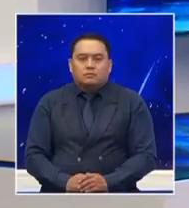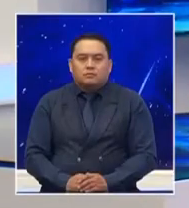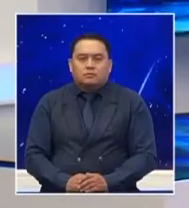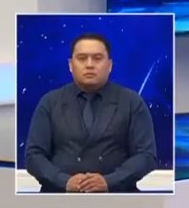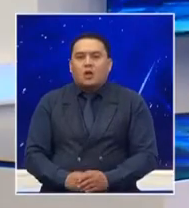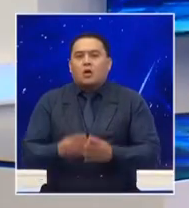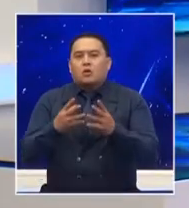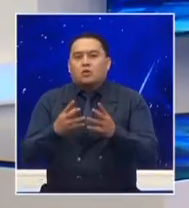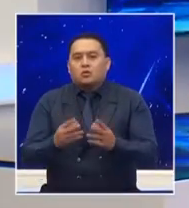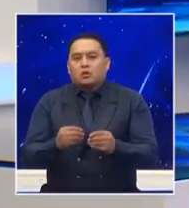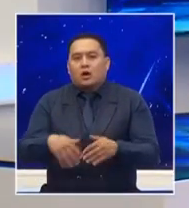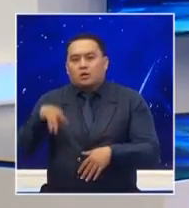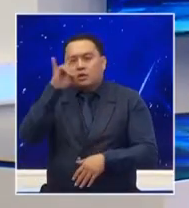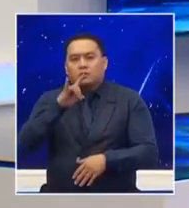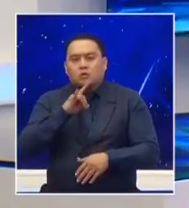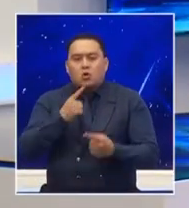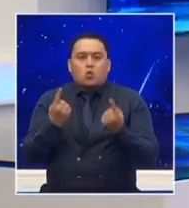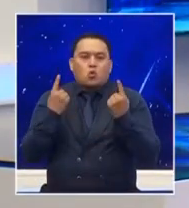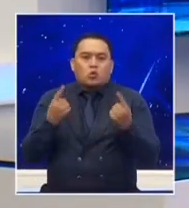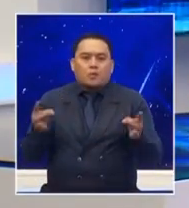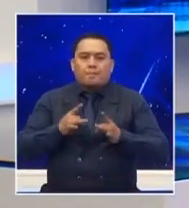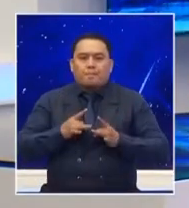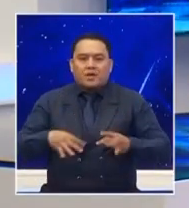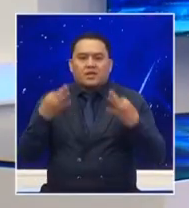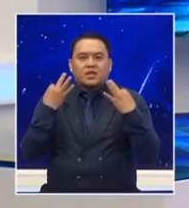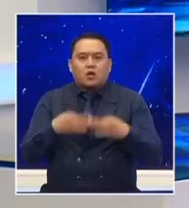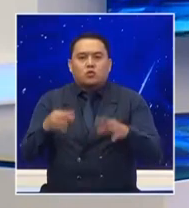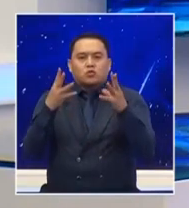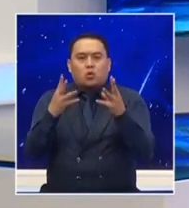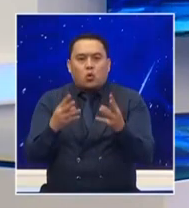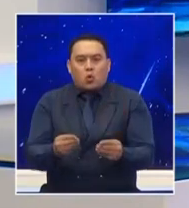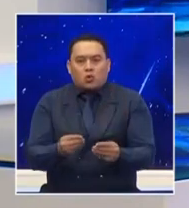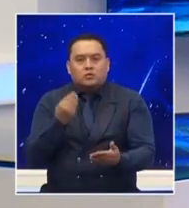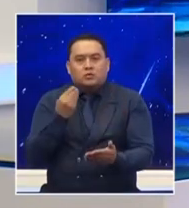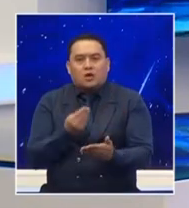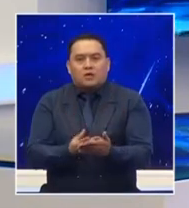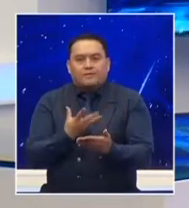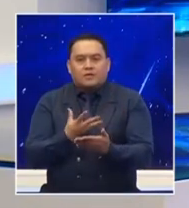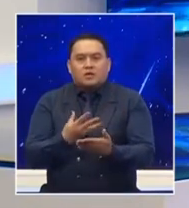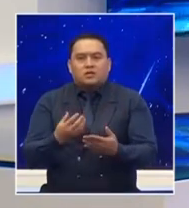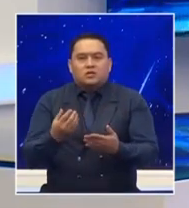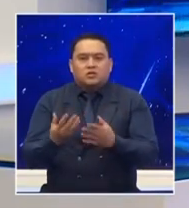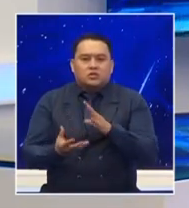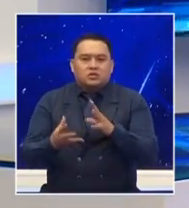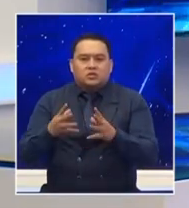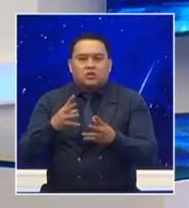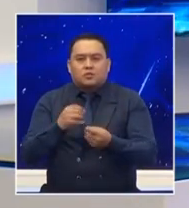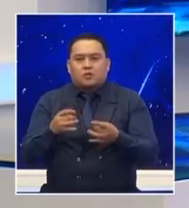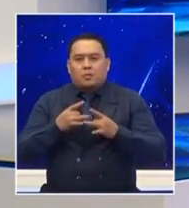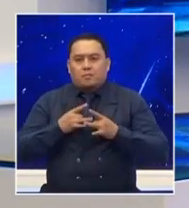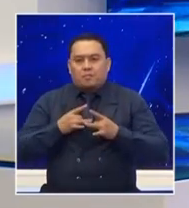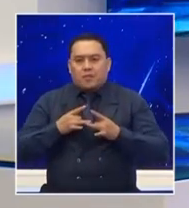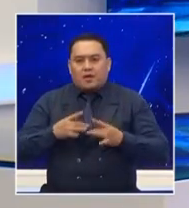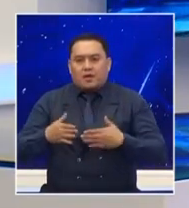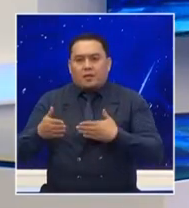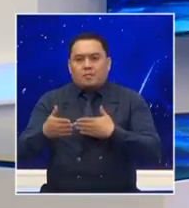Санаулы күндерден соң еліміздің ең ұлы мерекесі тәуелсіздік күні қасиетті де салтанатты, жемісі де жеңісі.